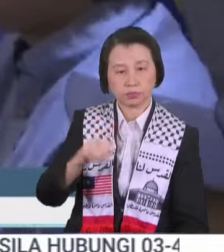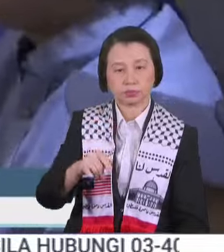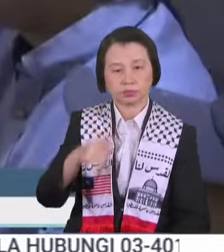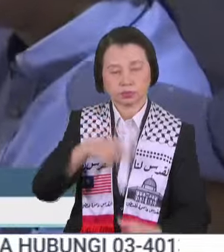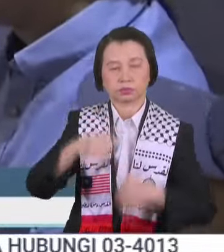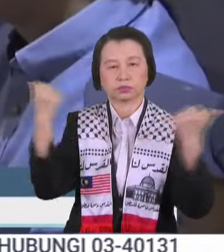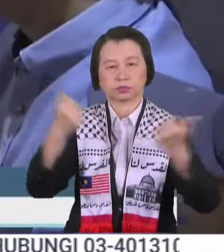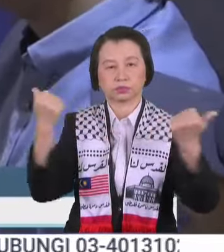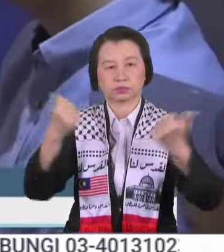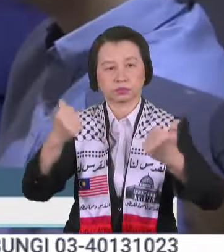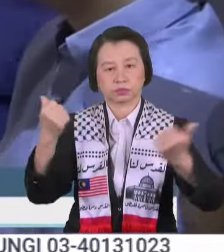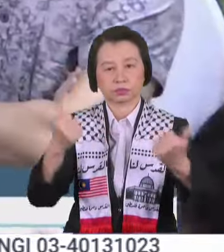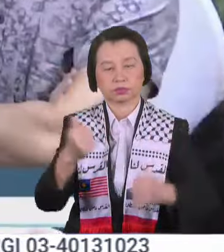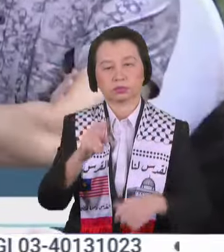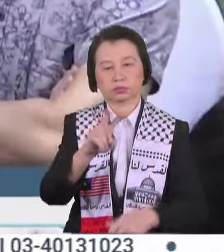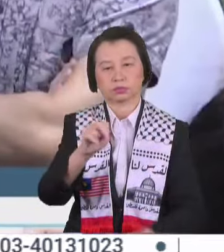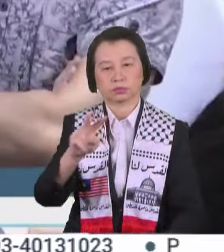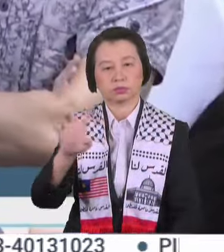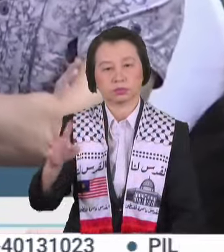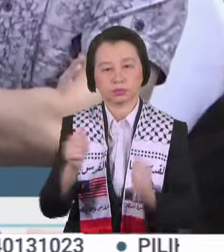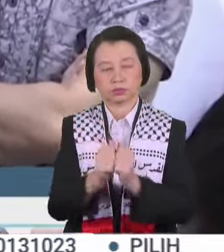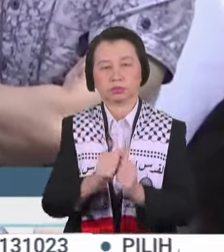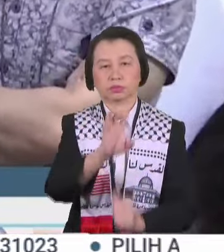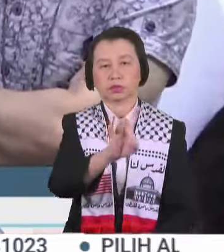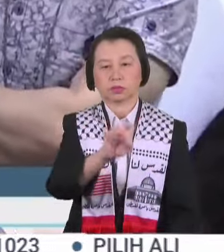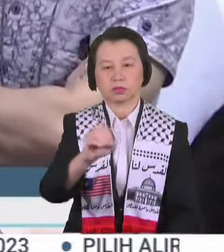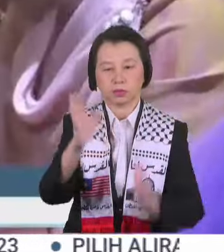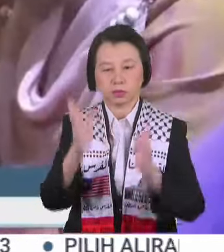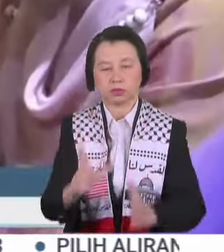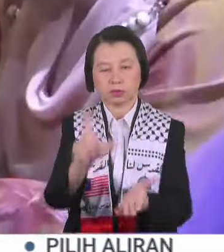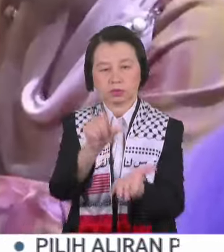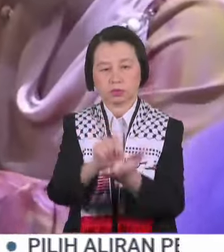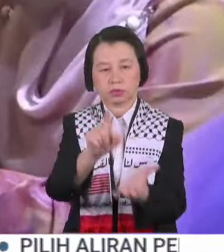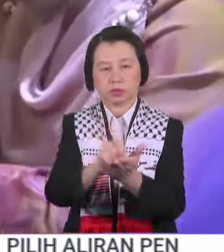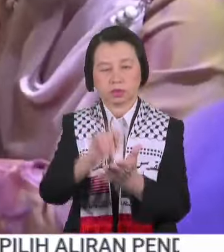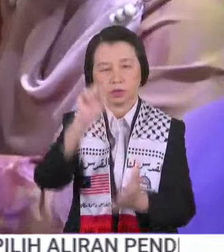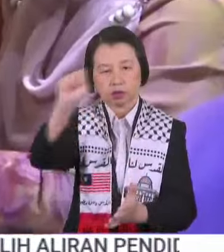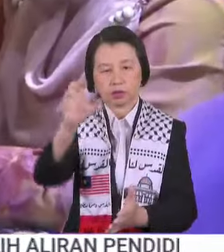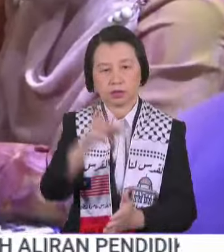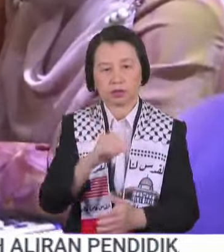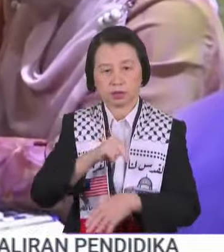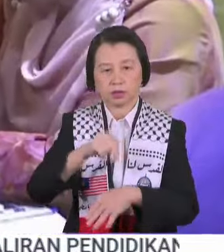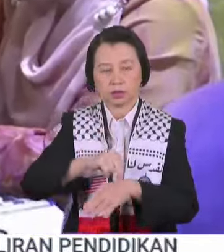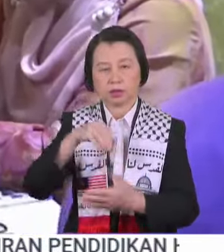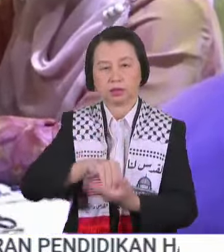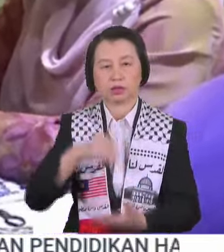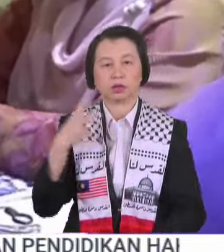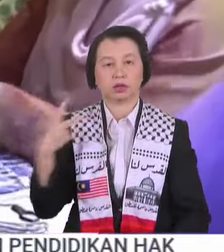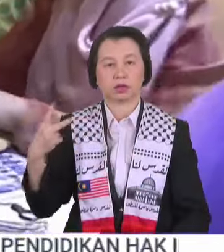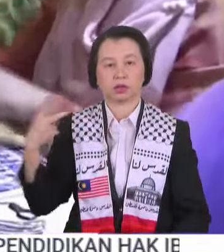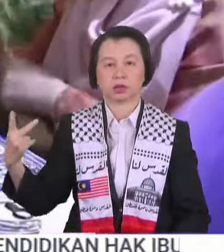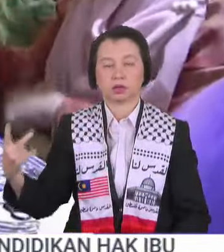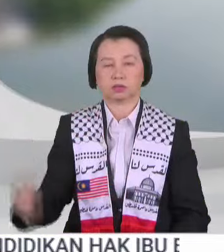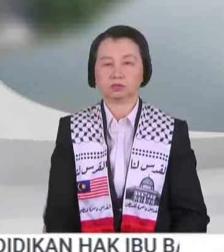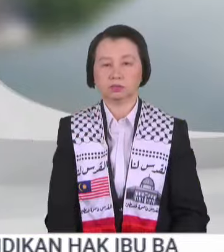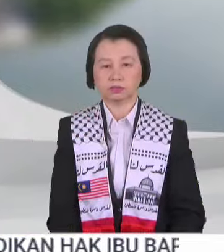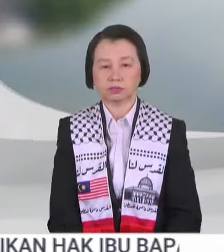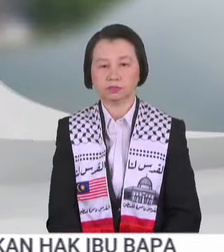Aidilfitri 2024 bersama kira-kira 80 pengamal media tempatan dan nasional di Kota Kinabalu.